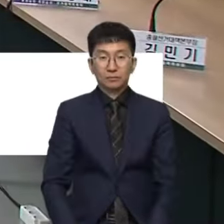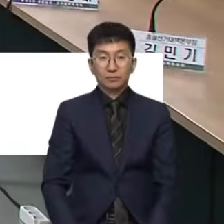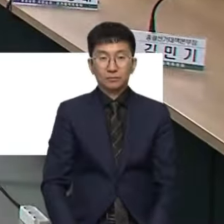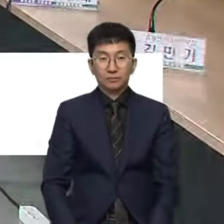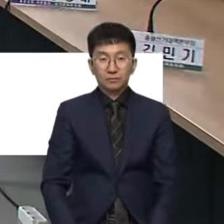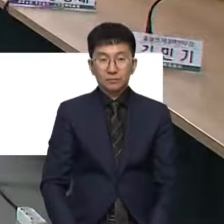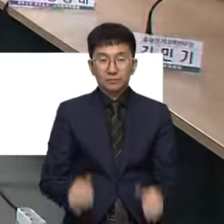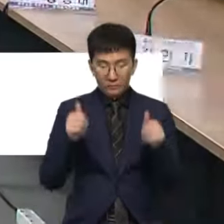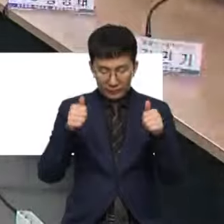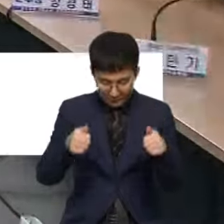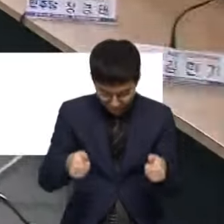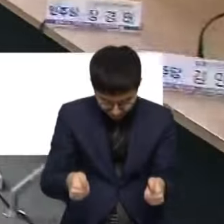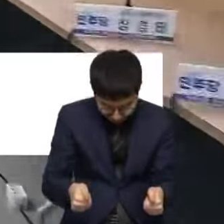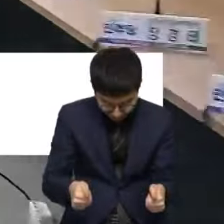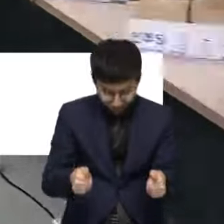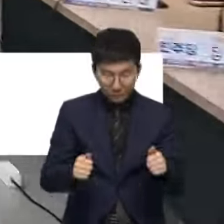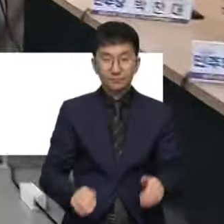인사.